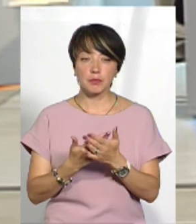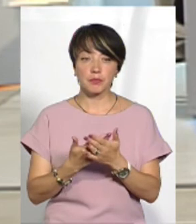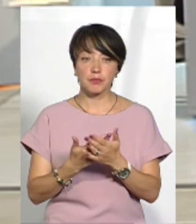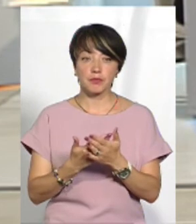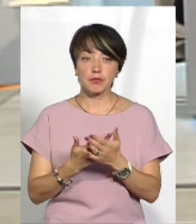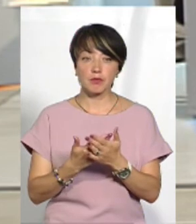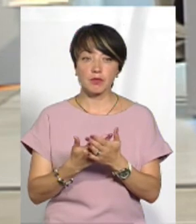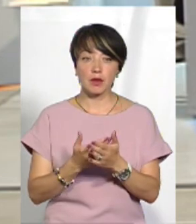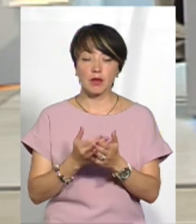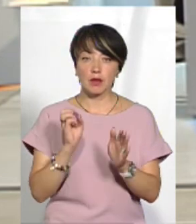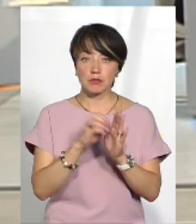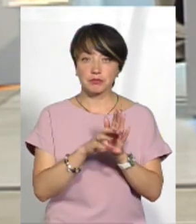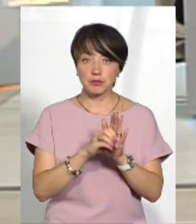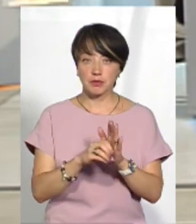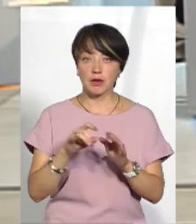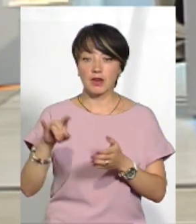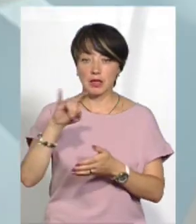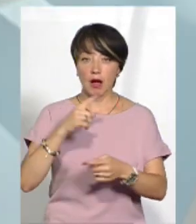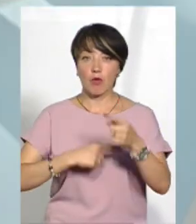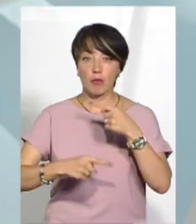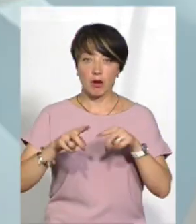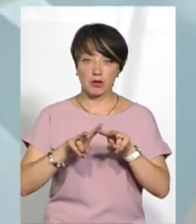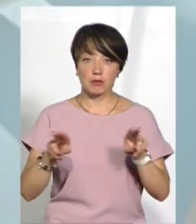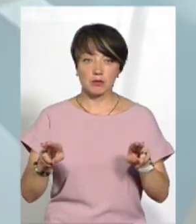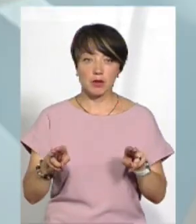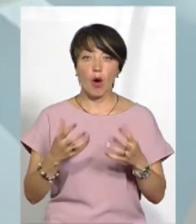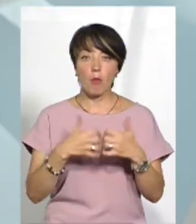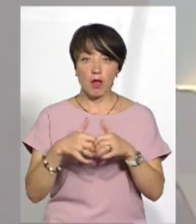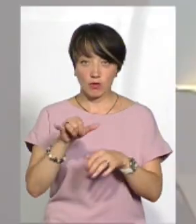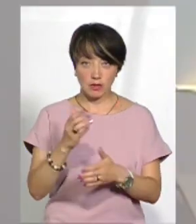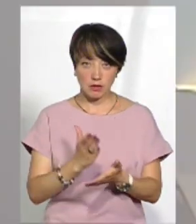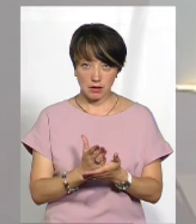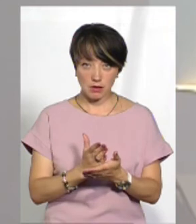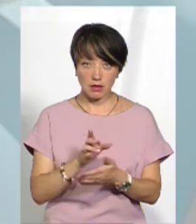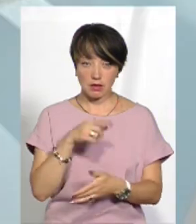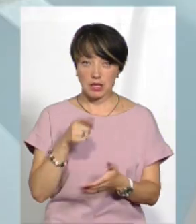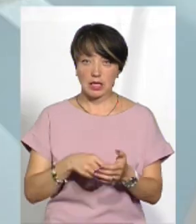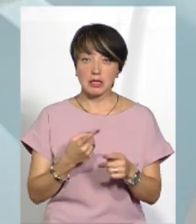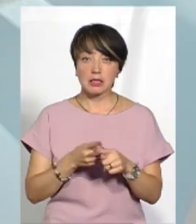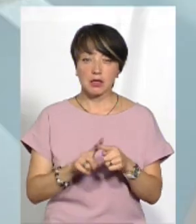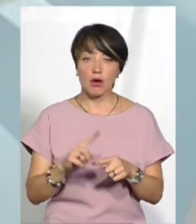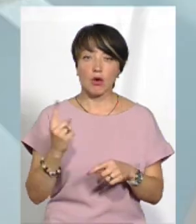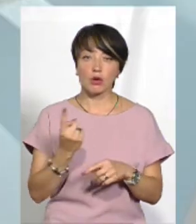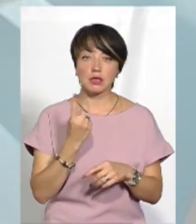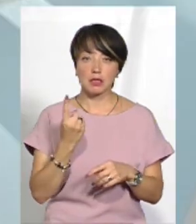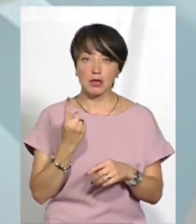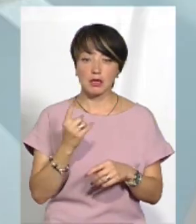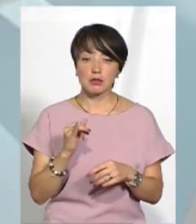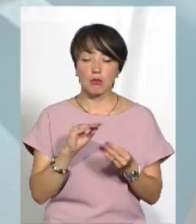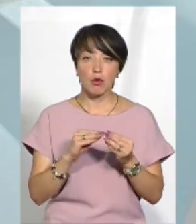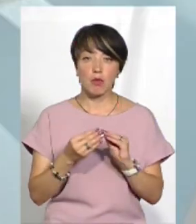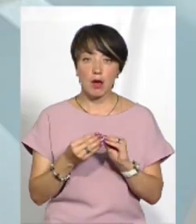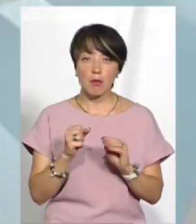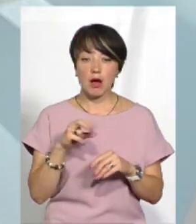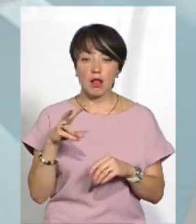вантаж в літак, і так само і в обратну сторону. А обладнання у вас є для цього? Обладнання – це теж одна є одних з